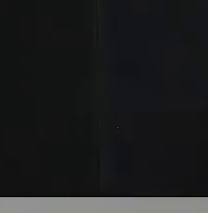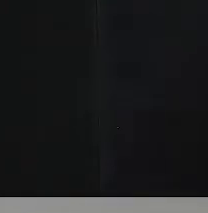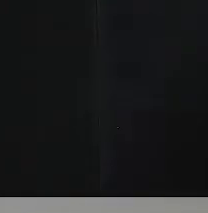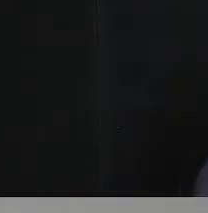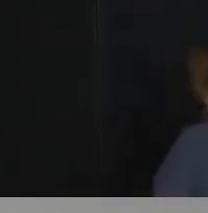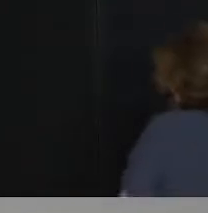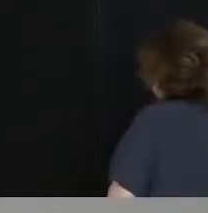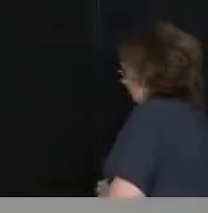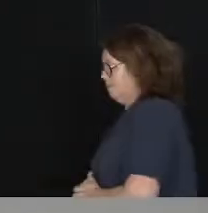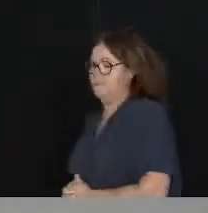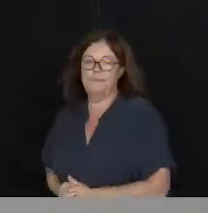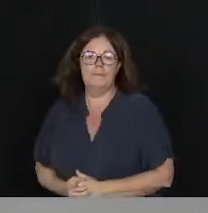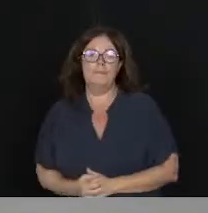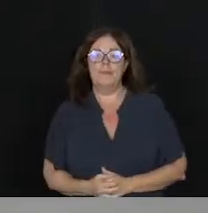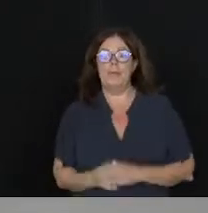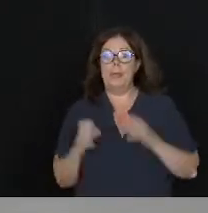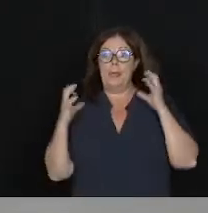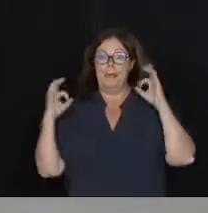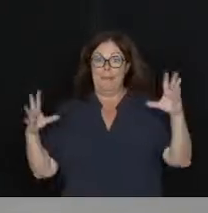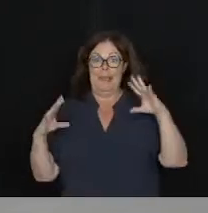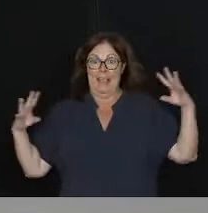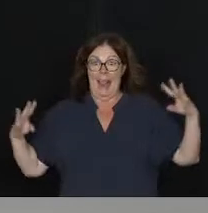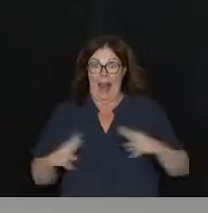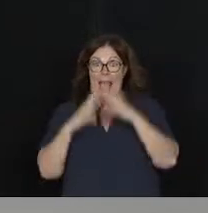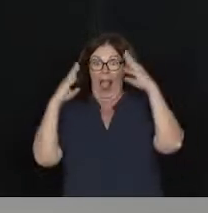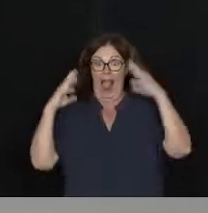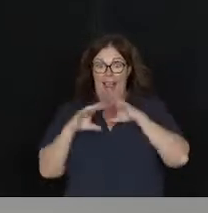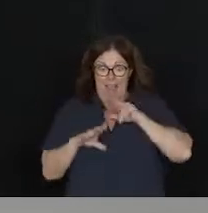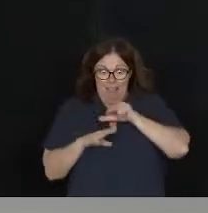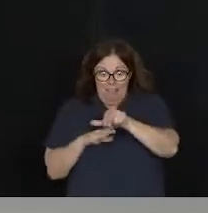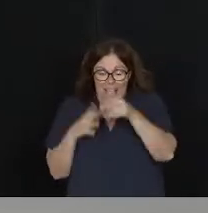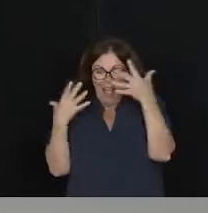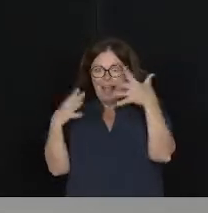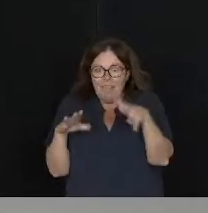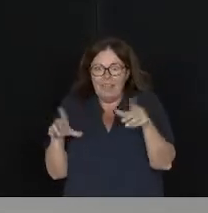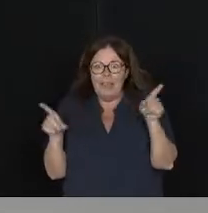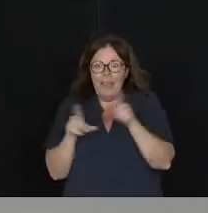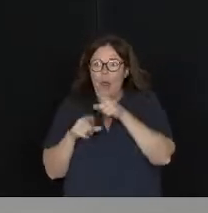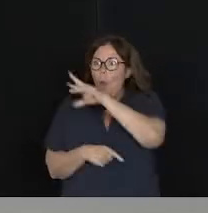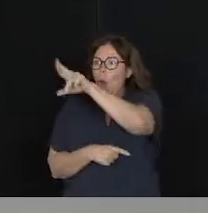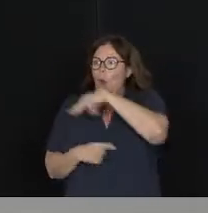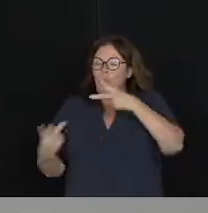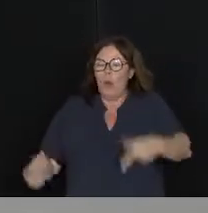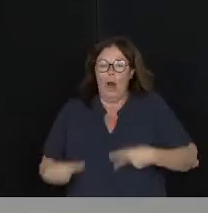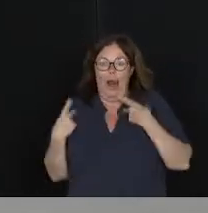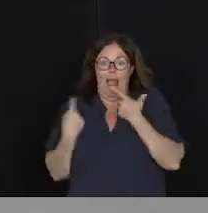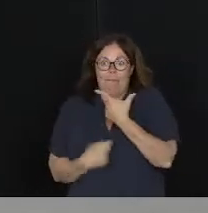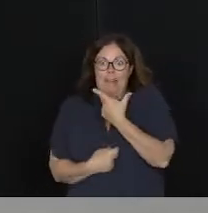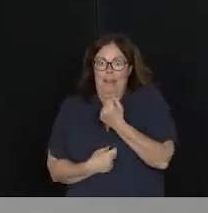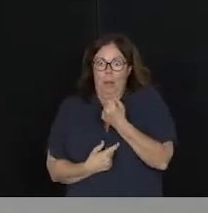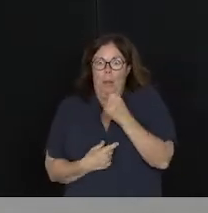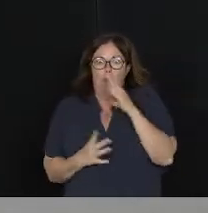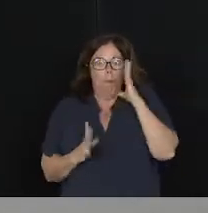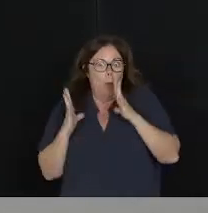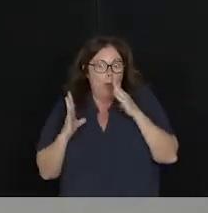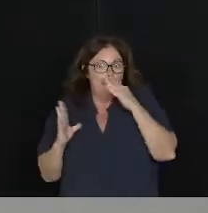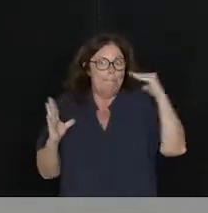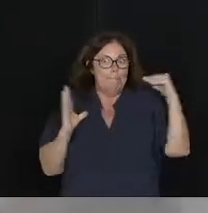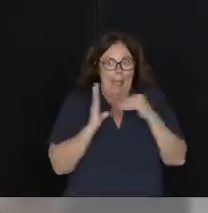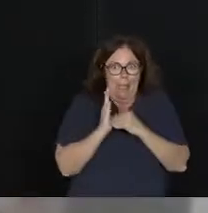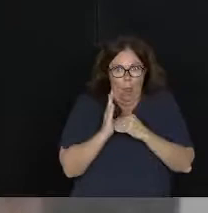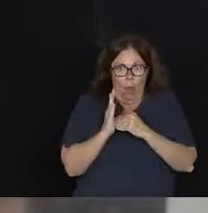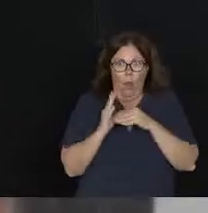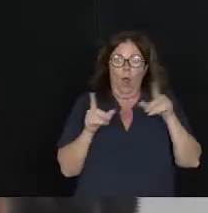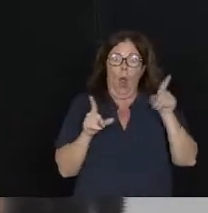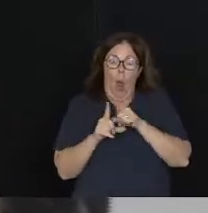si la fin de la guerre pouvait signer la reprise d'une vie conjugale parfois même améliorée dans toute sa normalité, et comme si le temps de paix